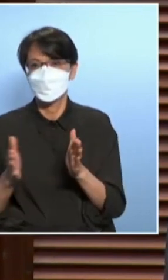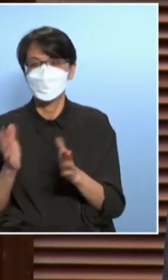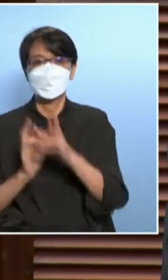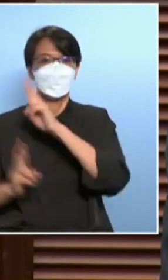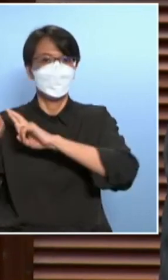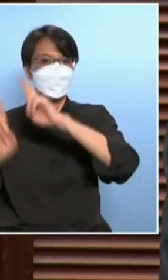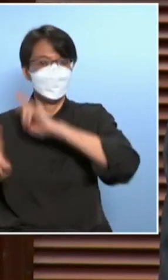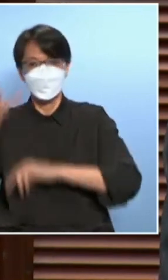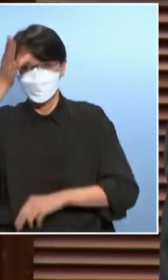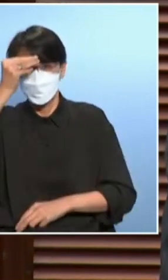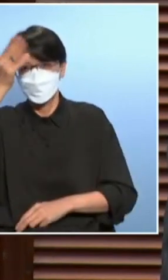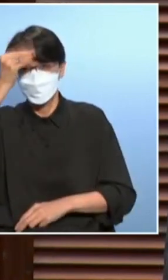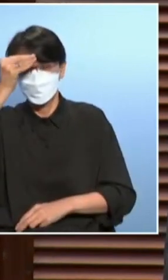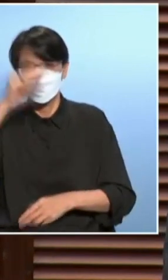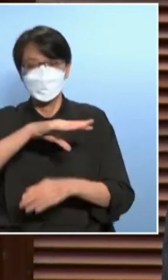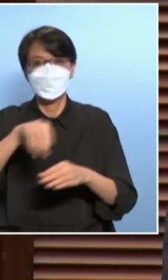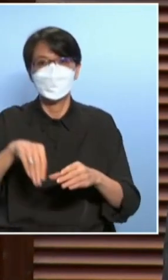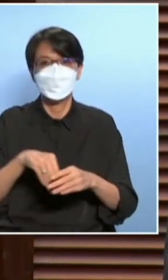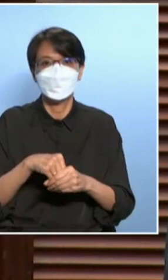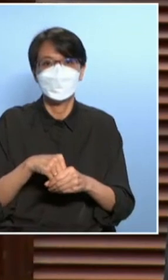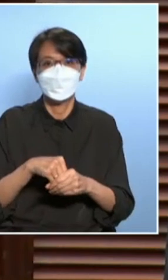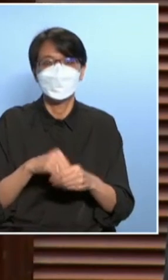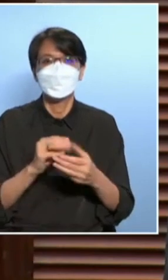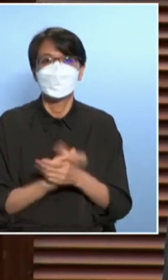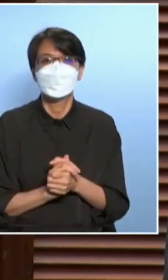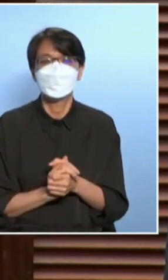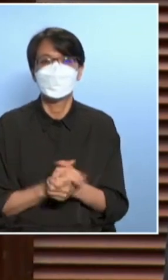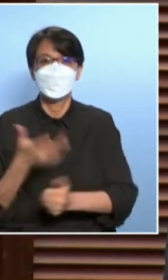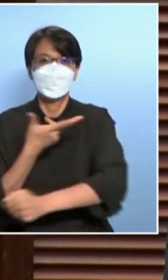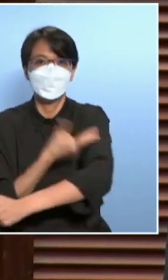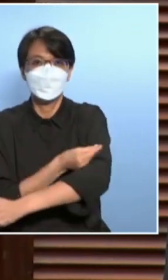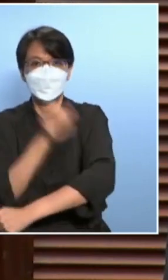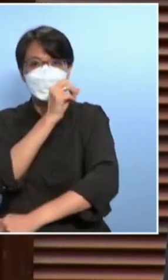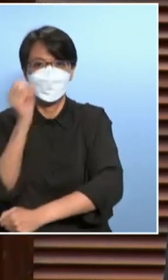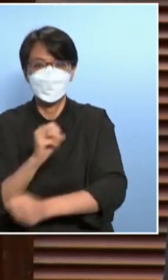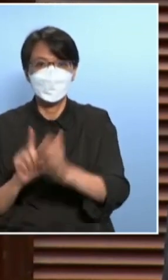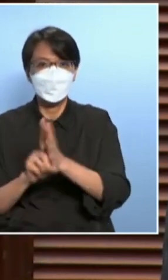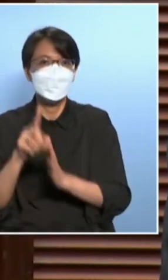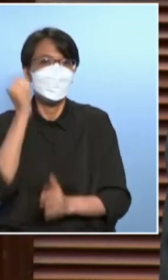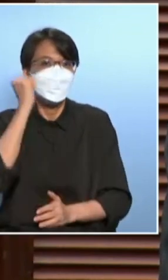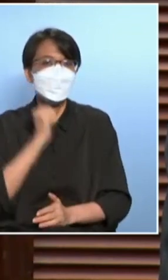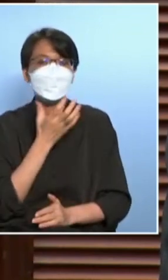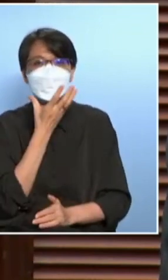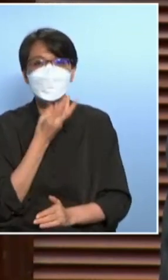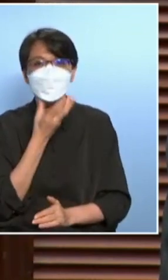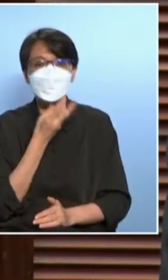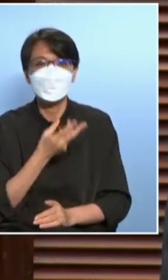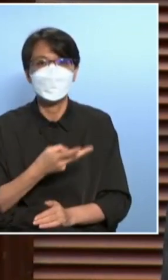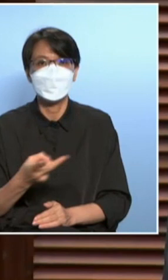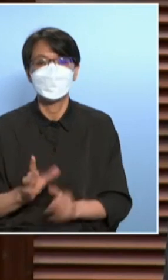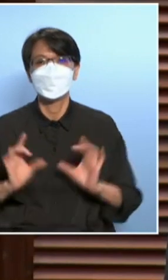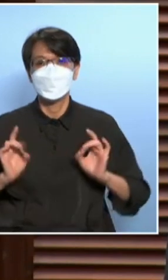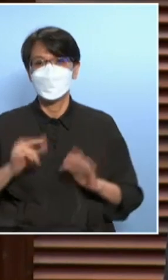度學習到嘅，包括咗我哋喺疫苗接種率高咗啦，特別係啲老人家細路仔，我哋喺個私